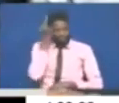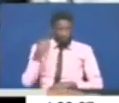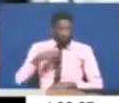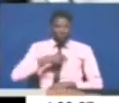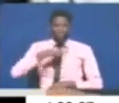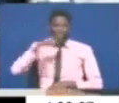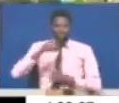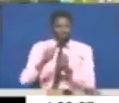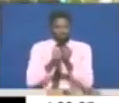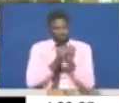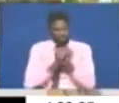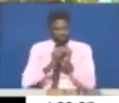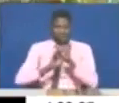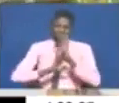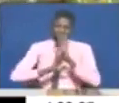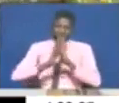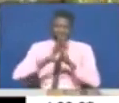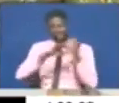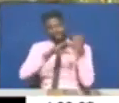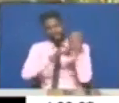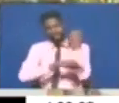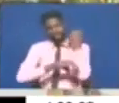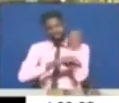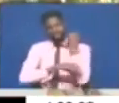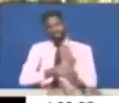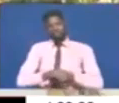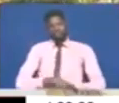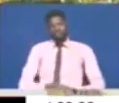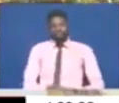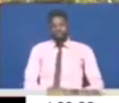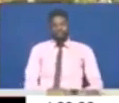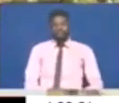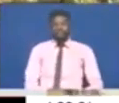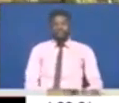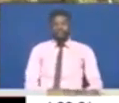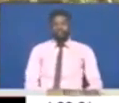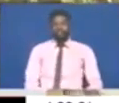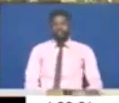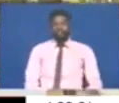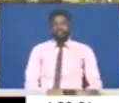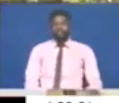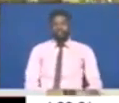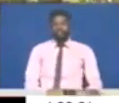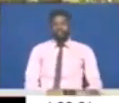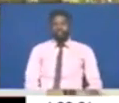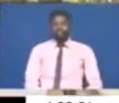for development of this country. For Lunchtime News Weekend from Mombasa County, I am Anboro.